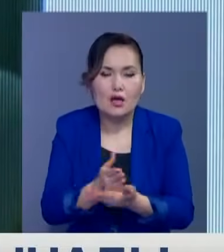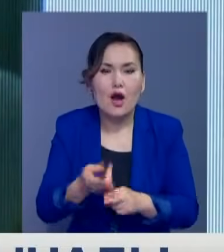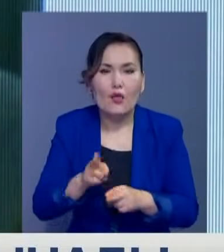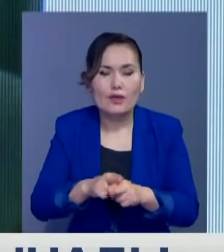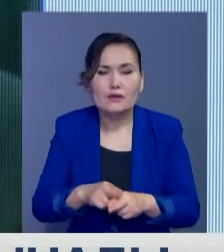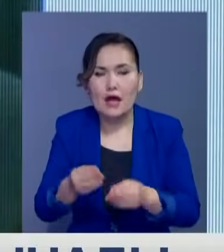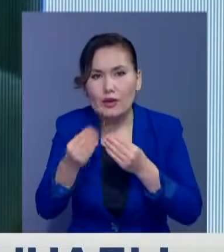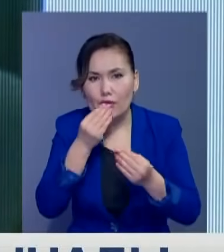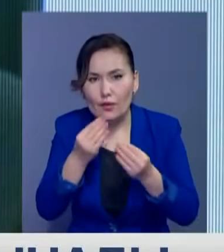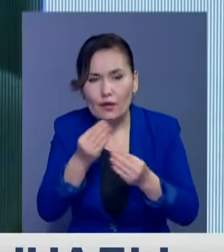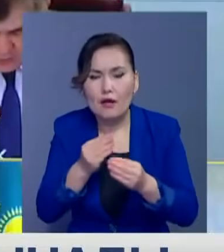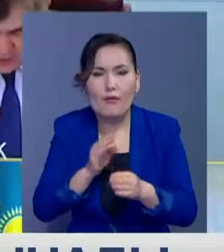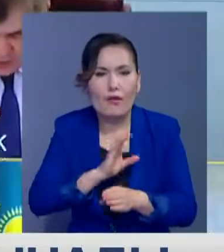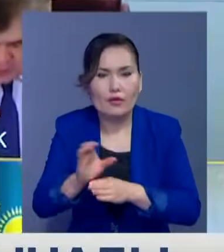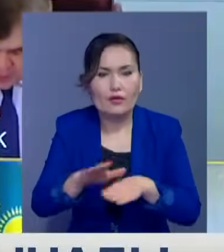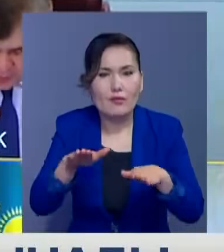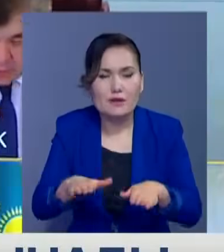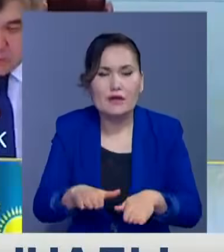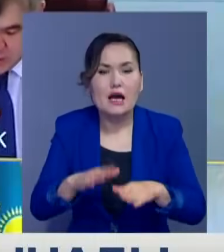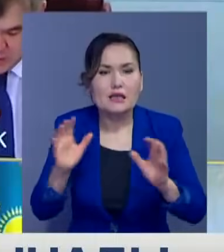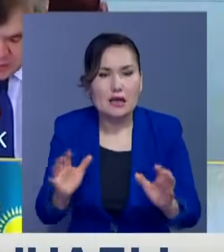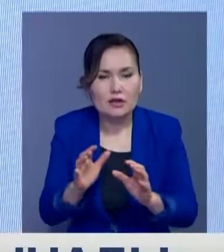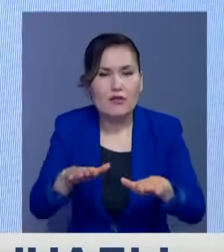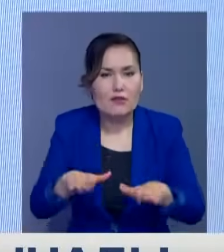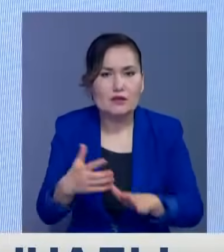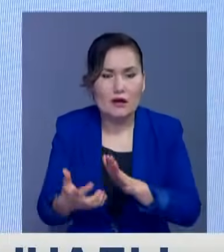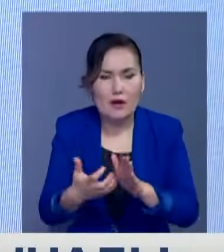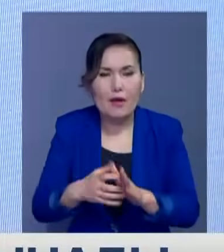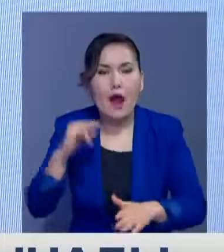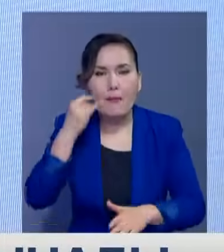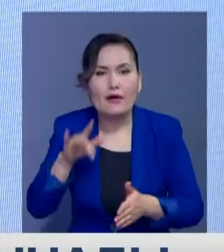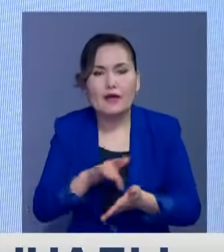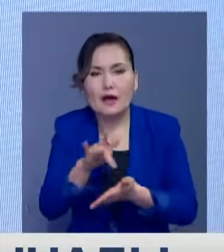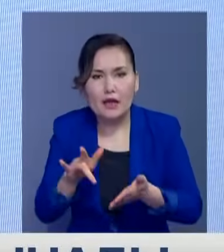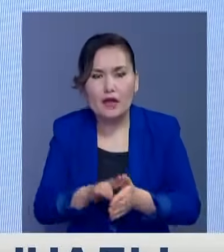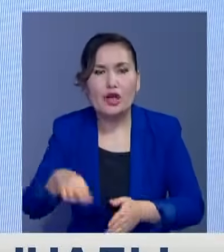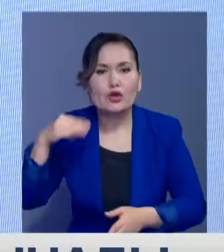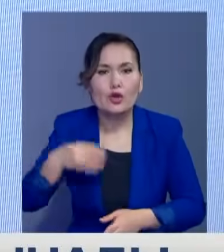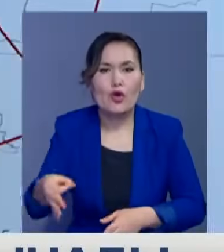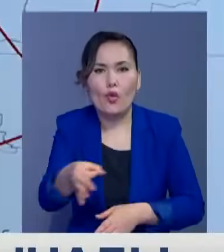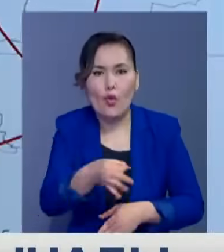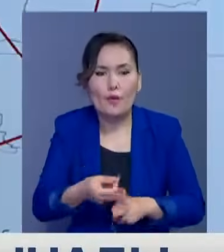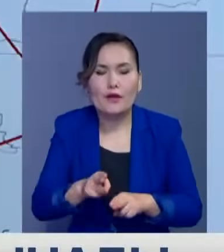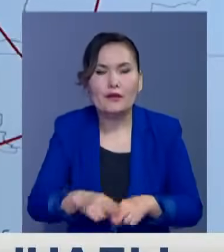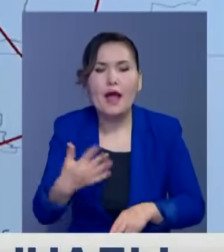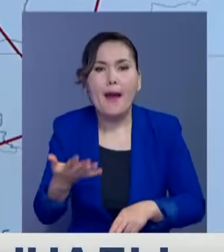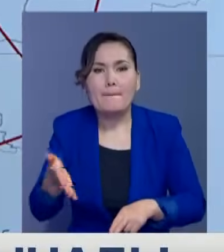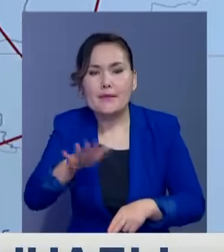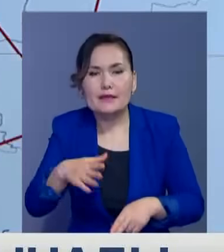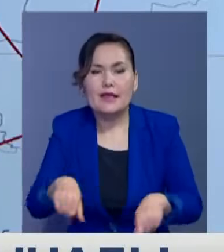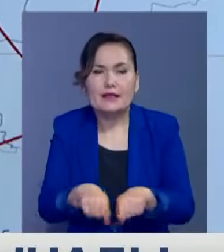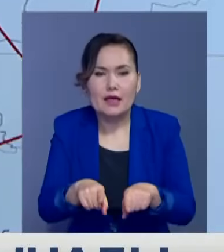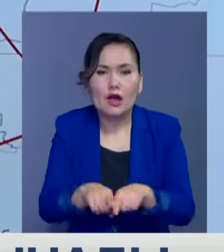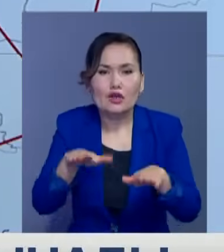өнімді сақтау үшін жеткіліксіз. Мәселені шешу үшін биыл Павлодар, Алматы және Түркістан облыстарында 5 көтерме